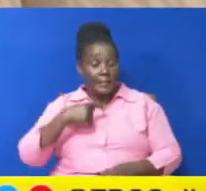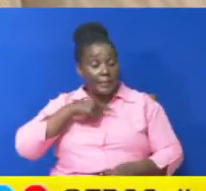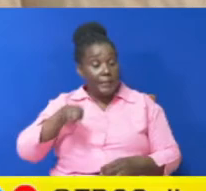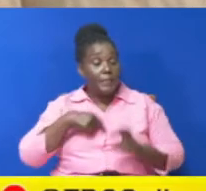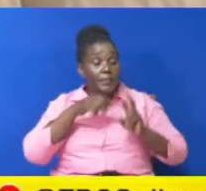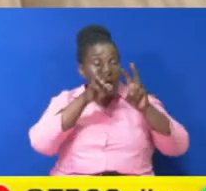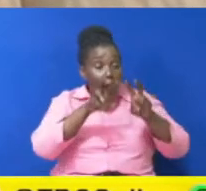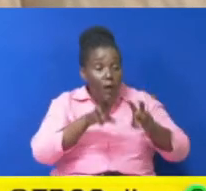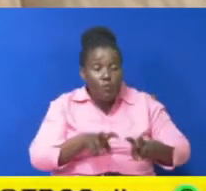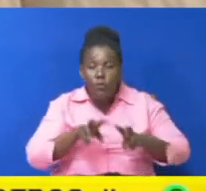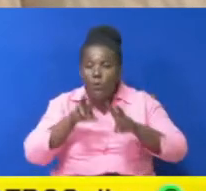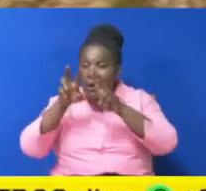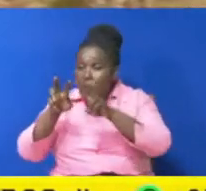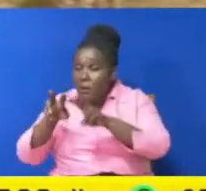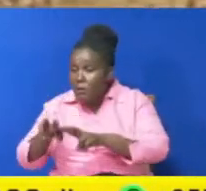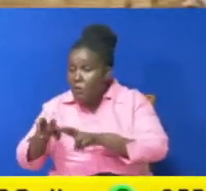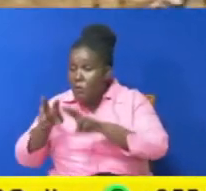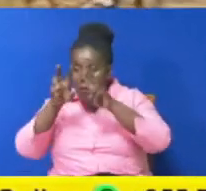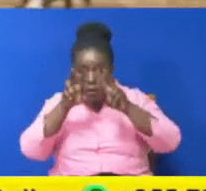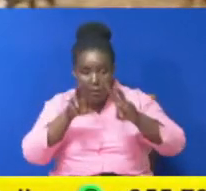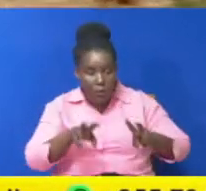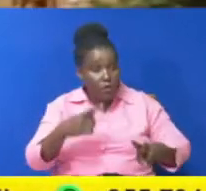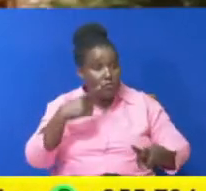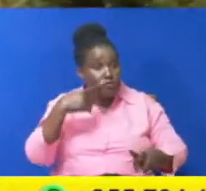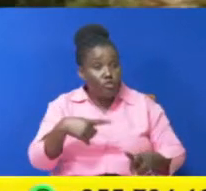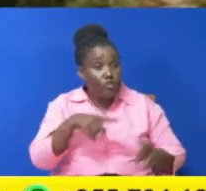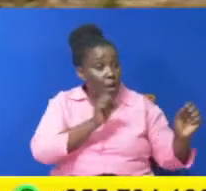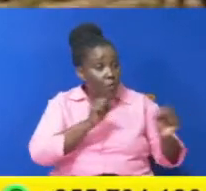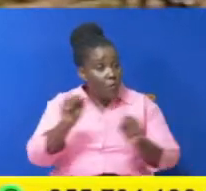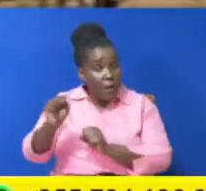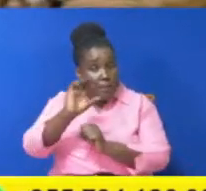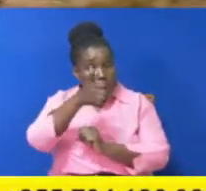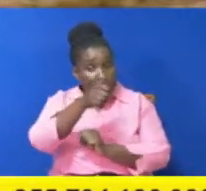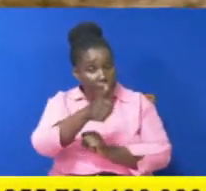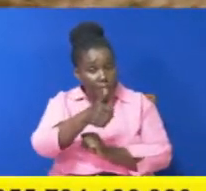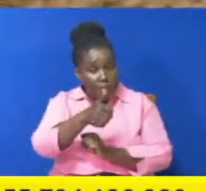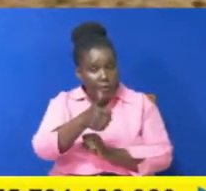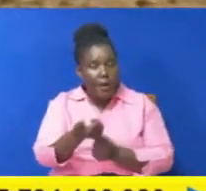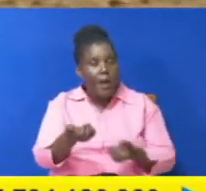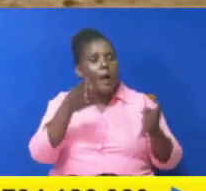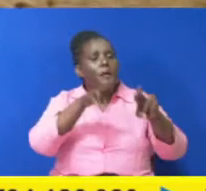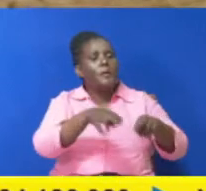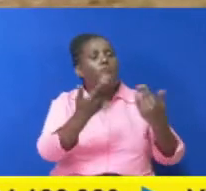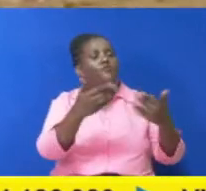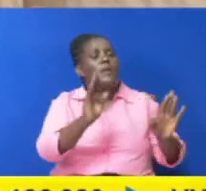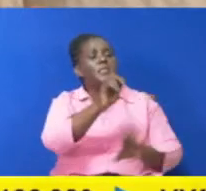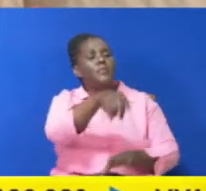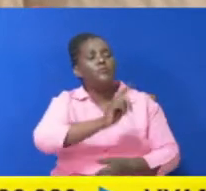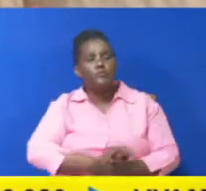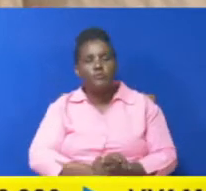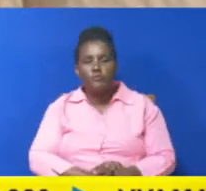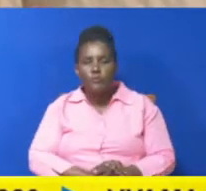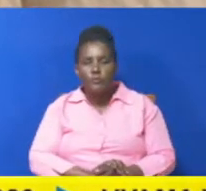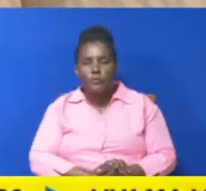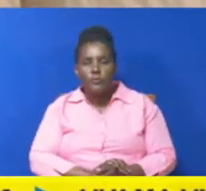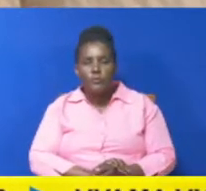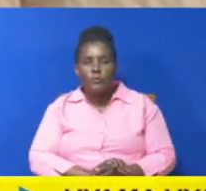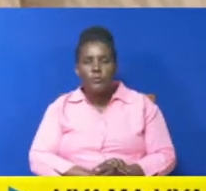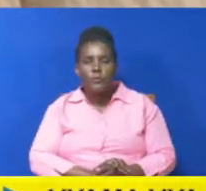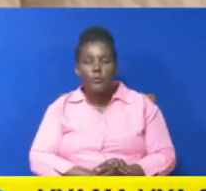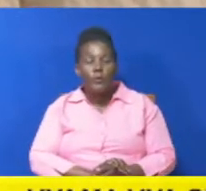tutakagua, tukikuta huo mtambo bado unafanya kazi, adhabu ziko wazi kisheria.